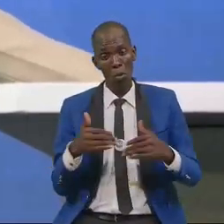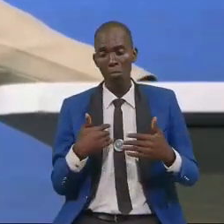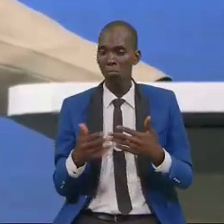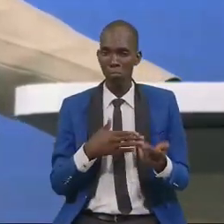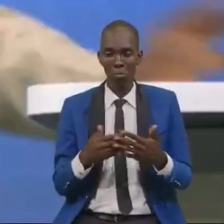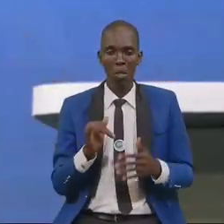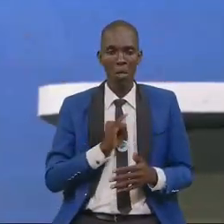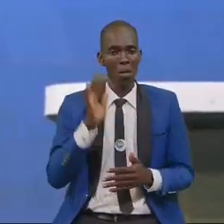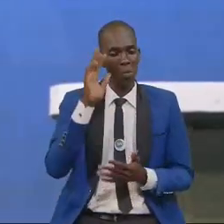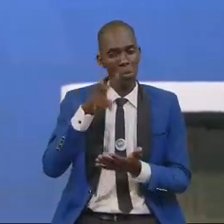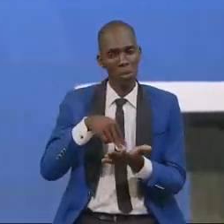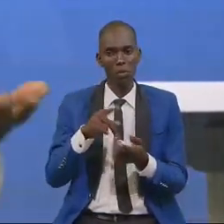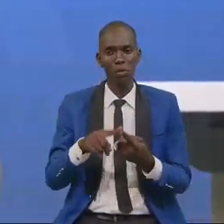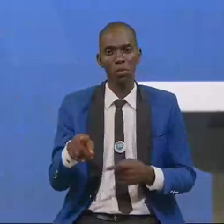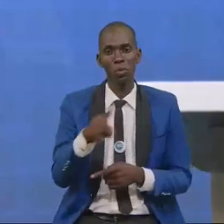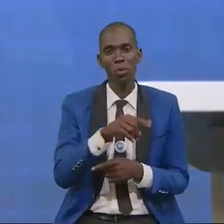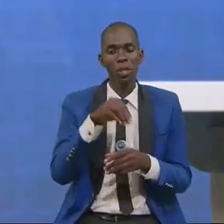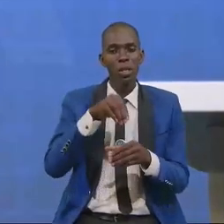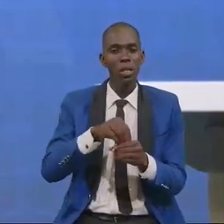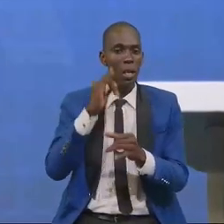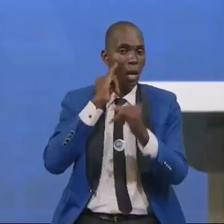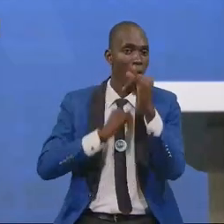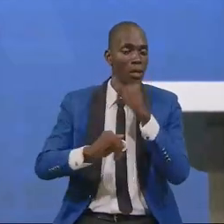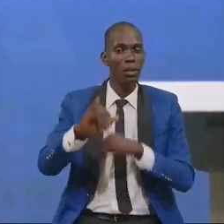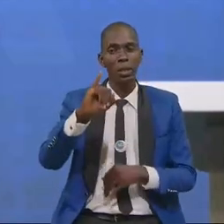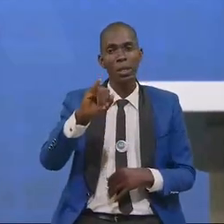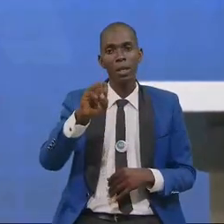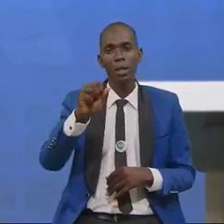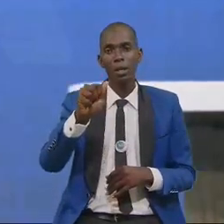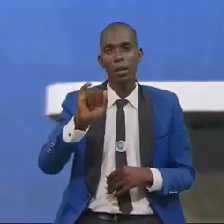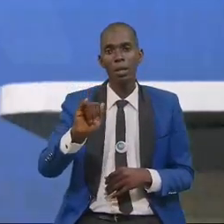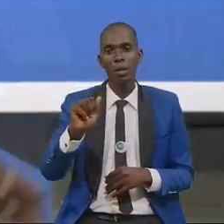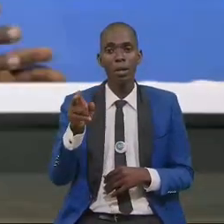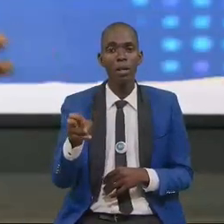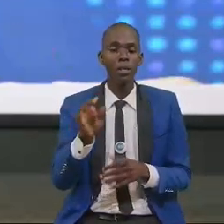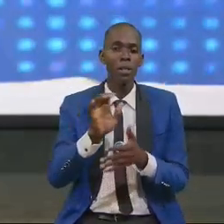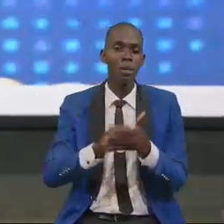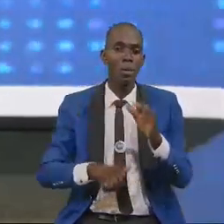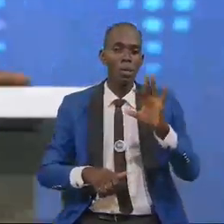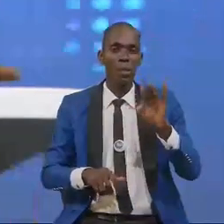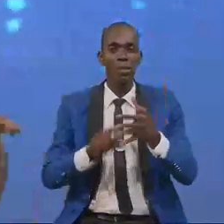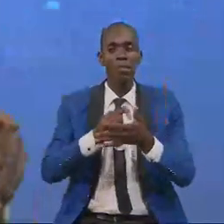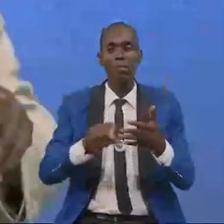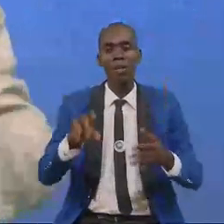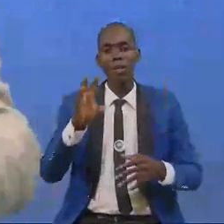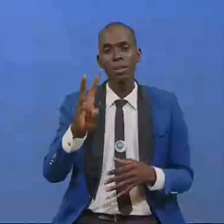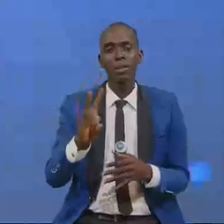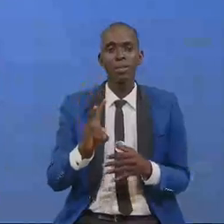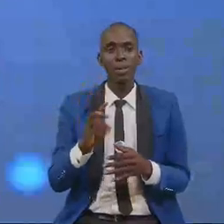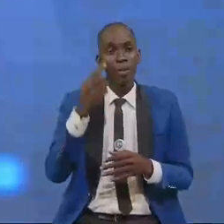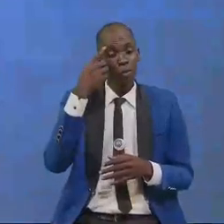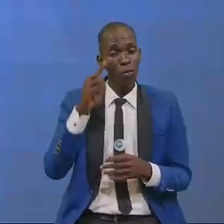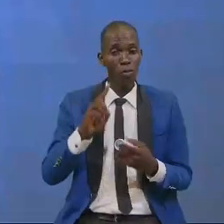Esaïe 9 nous allons lire le verset 6 Esaïe 9 verset 6